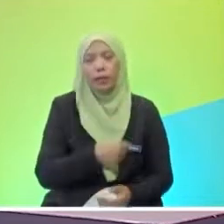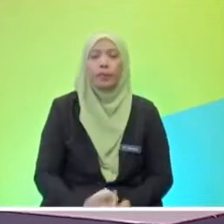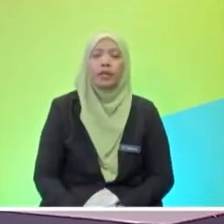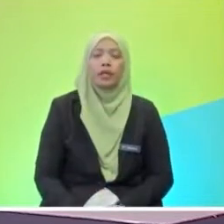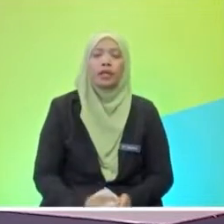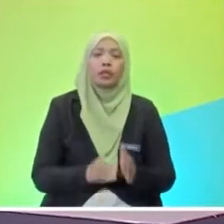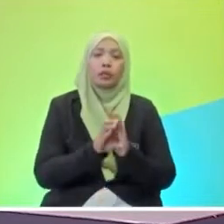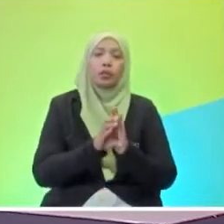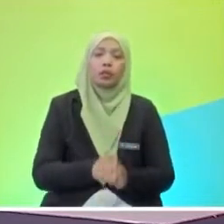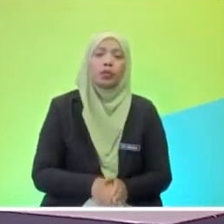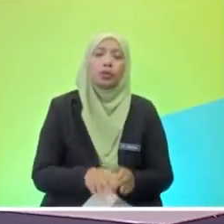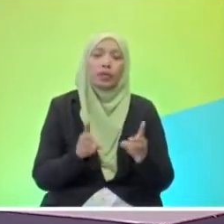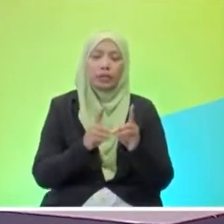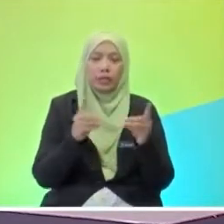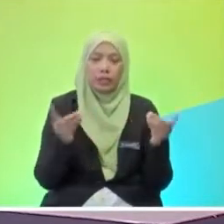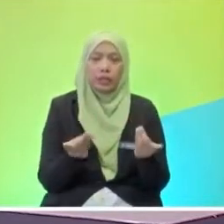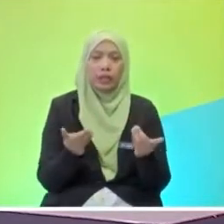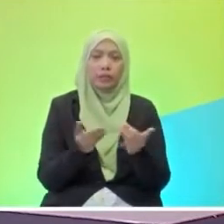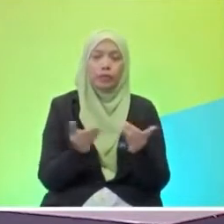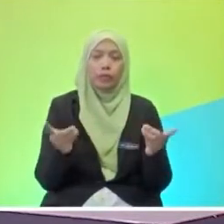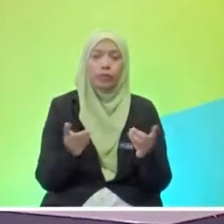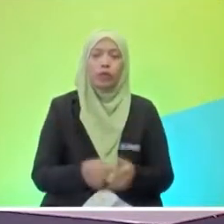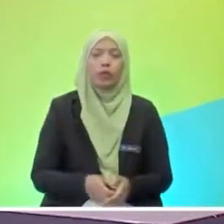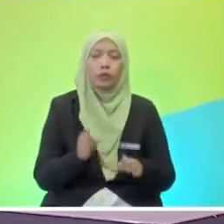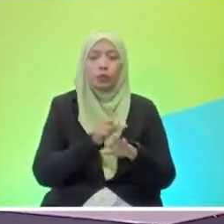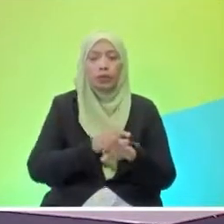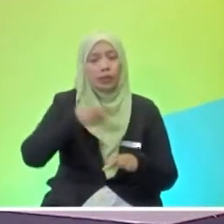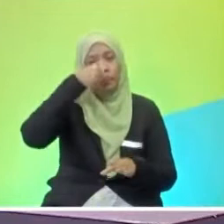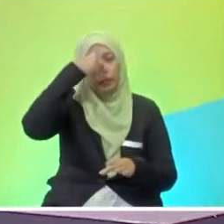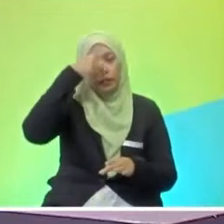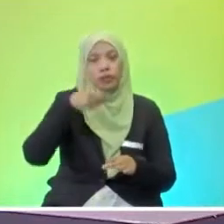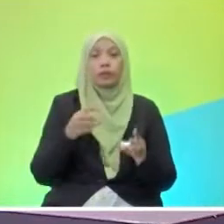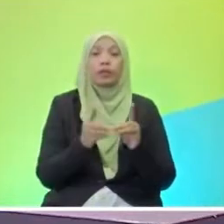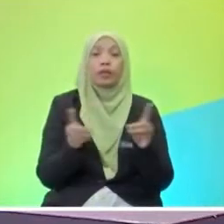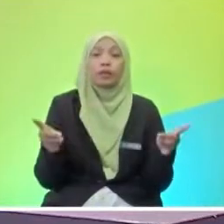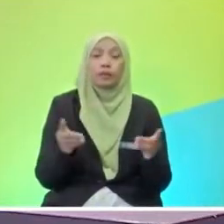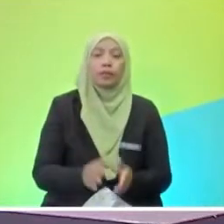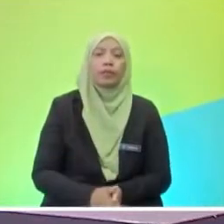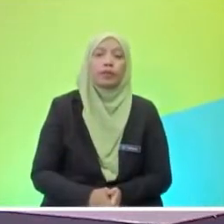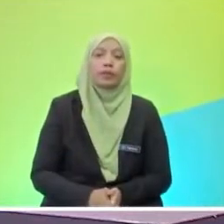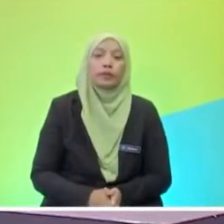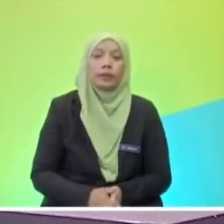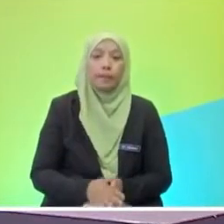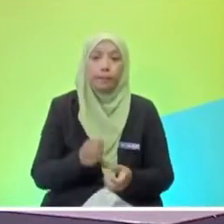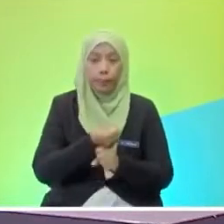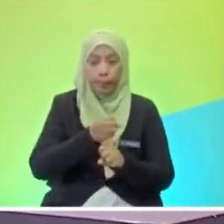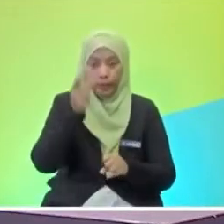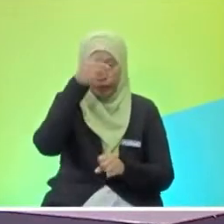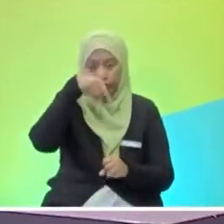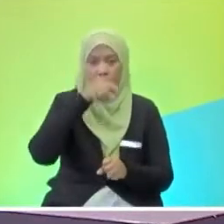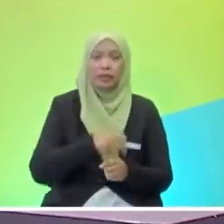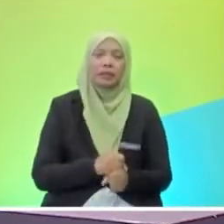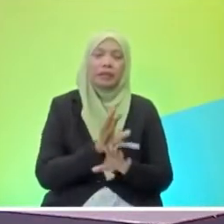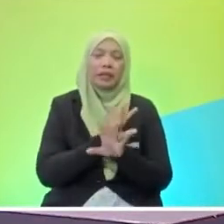Kak dapur biasanya tisu dapur Masya Allah digulung bulat tarik aja keluar awak dia tak